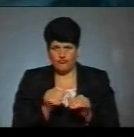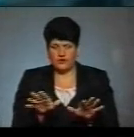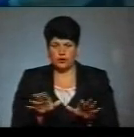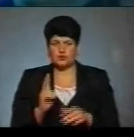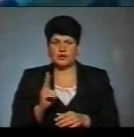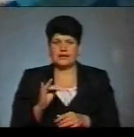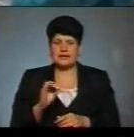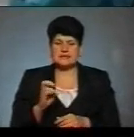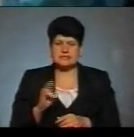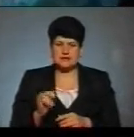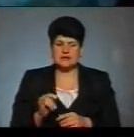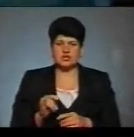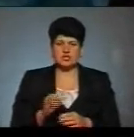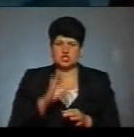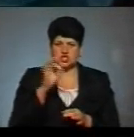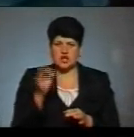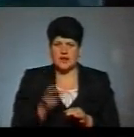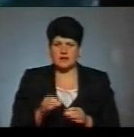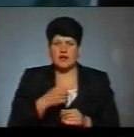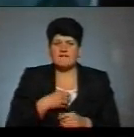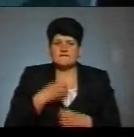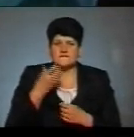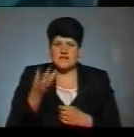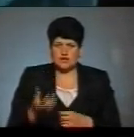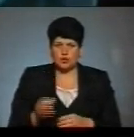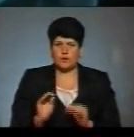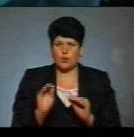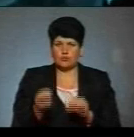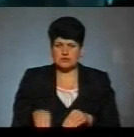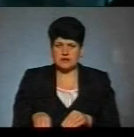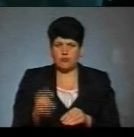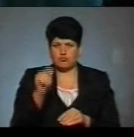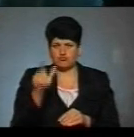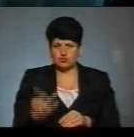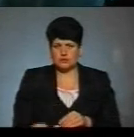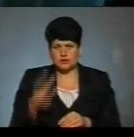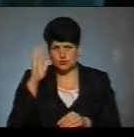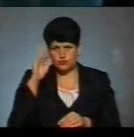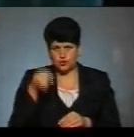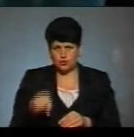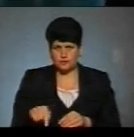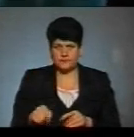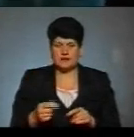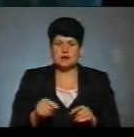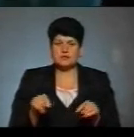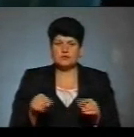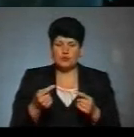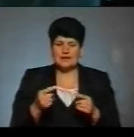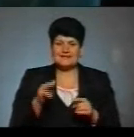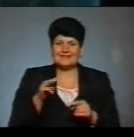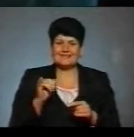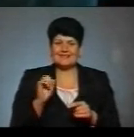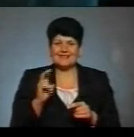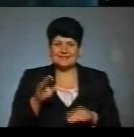Шланг для видиху ми впускаємо в бутилку з водою, таким чином створюється позитивний тиск в